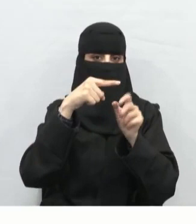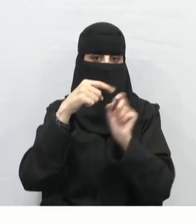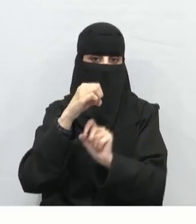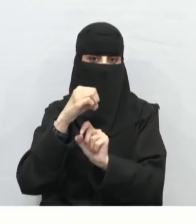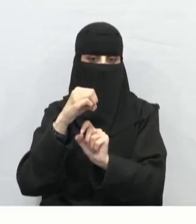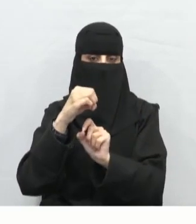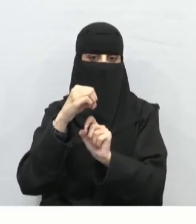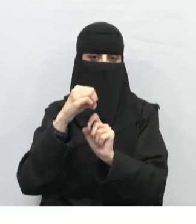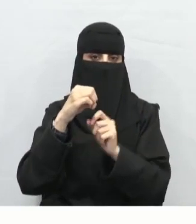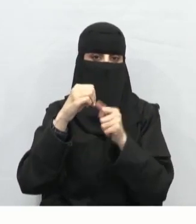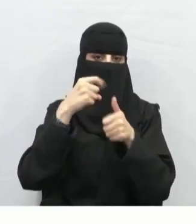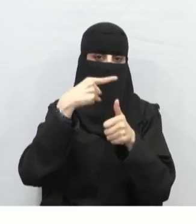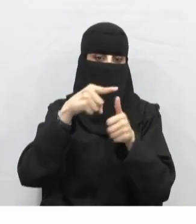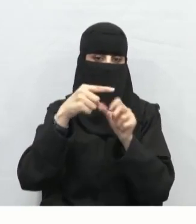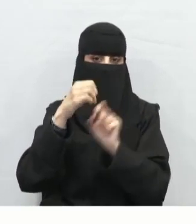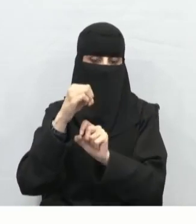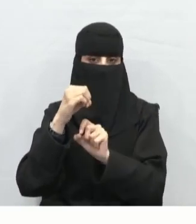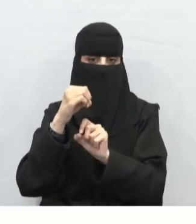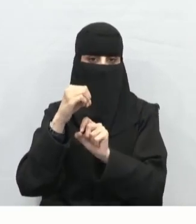اف اف نكمل